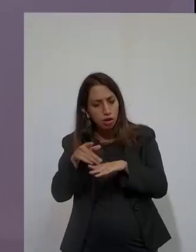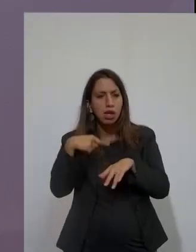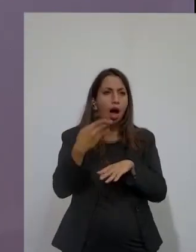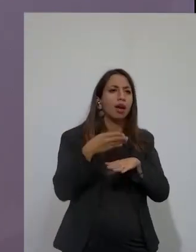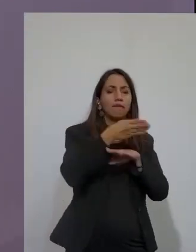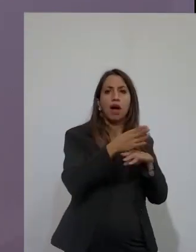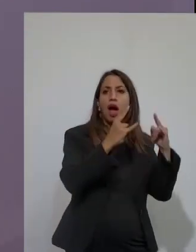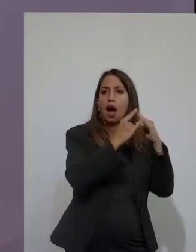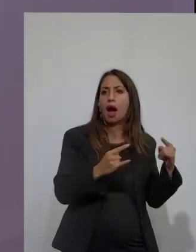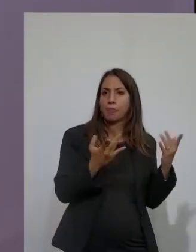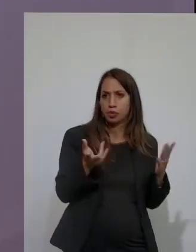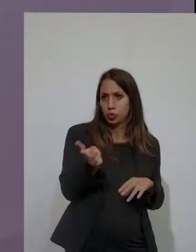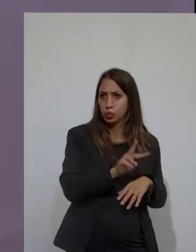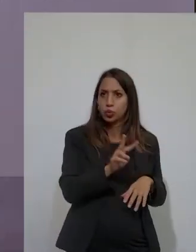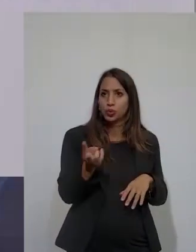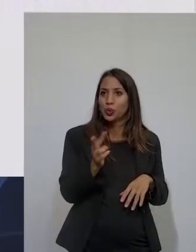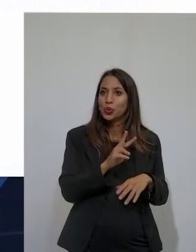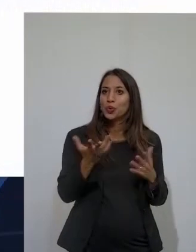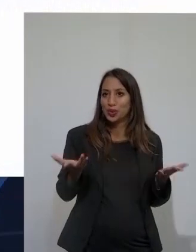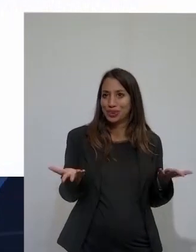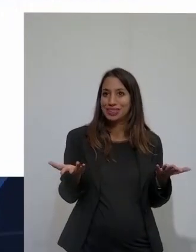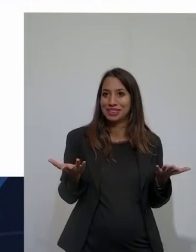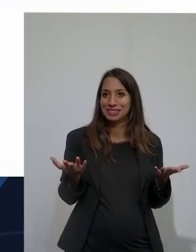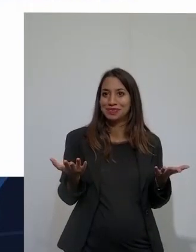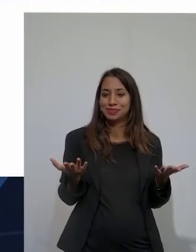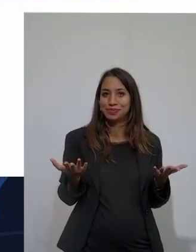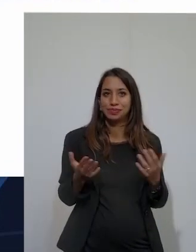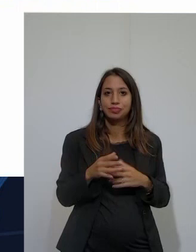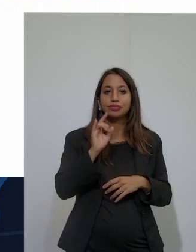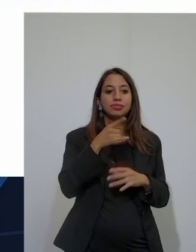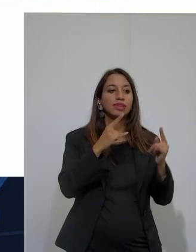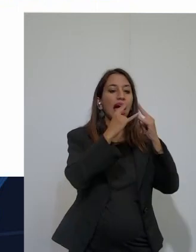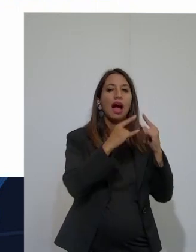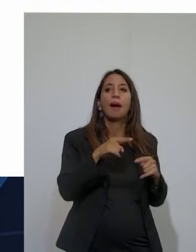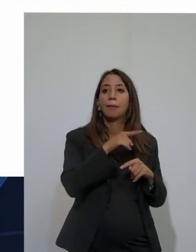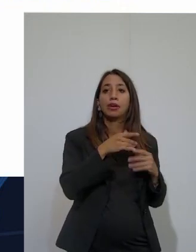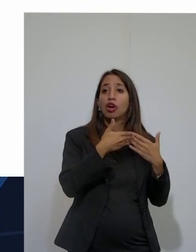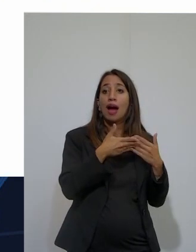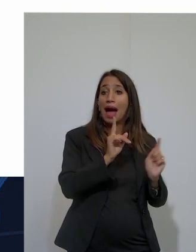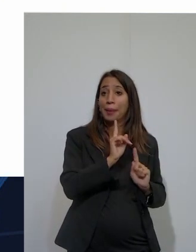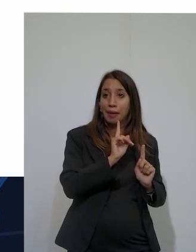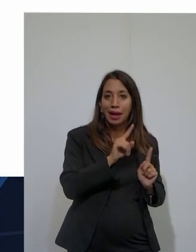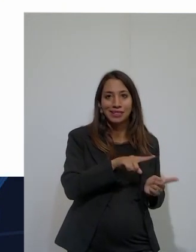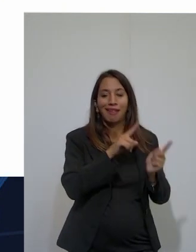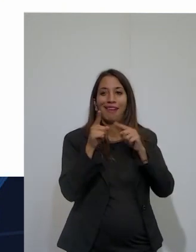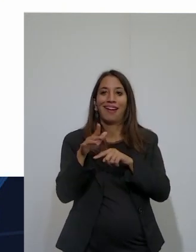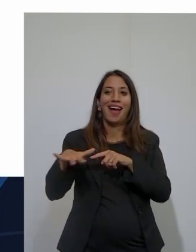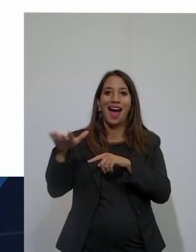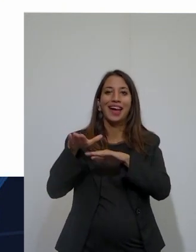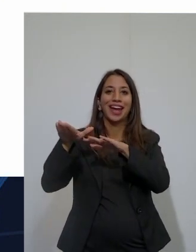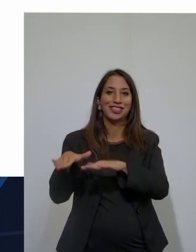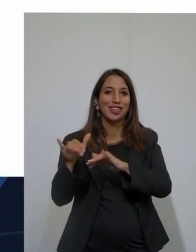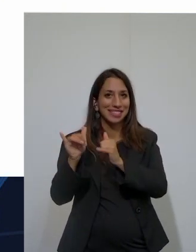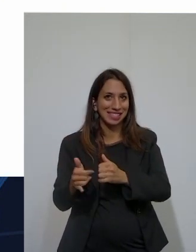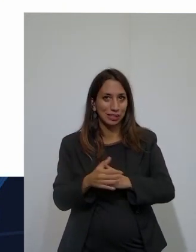Naturalmente nel periodo in cui i campeggi non sono aperti, vanno solo nelle aree di sosta. Vediamo